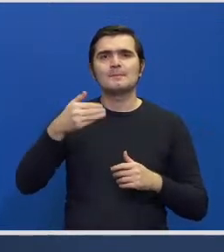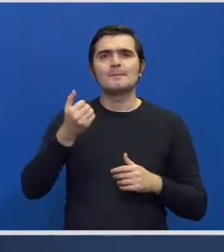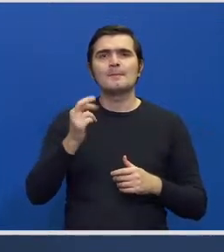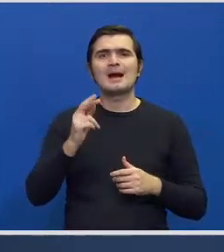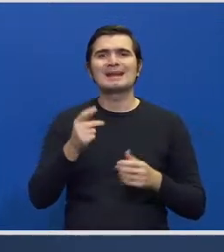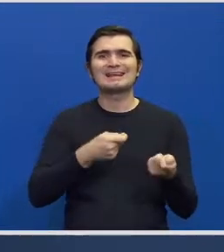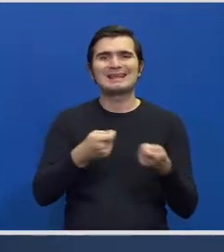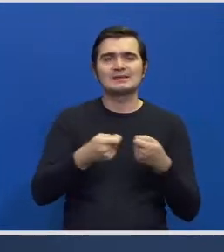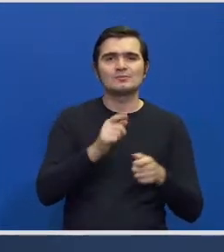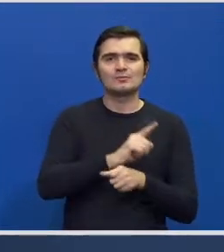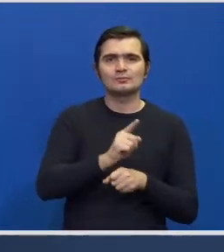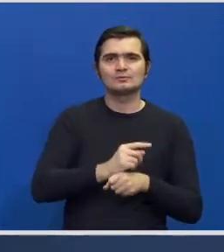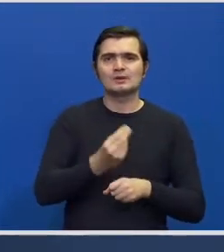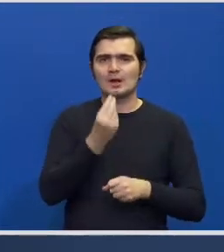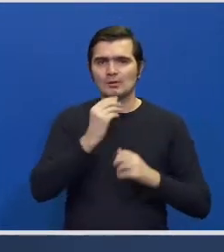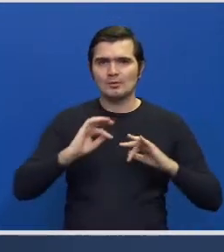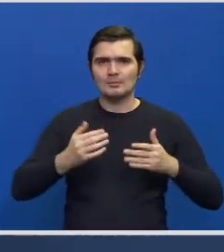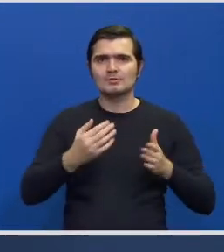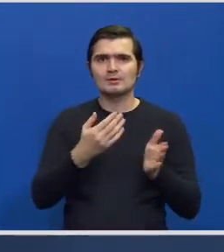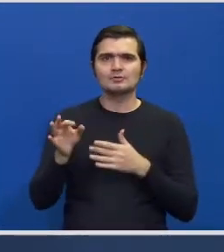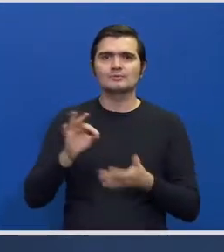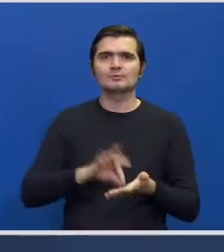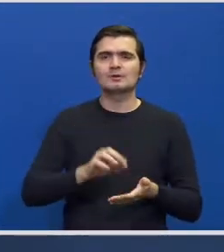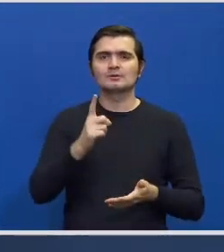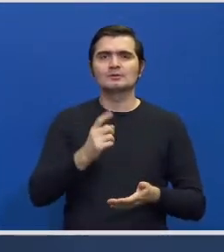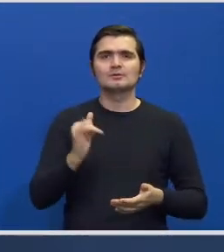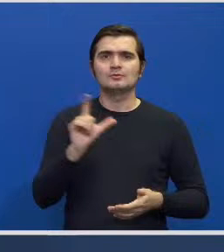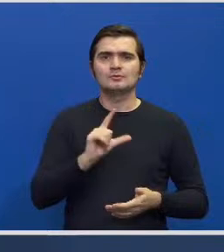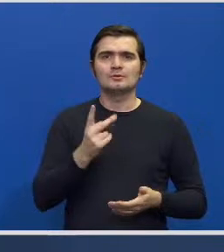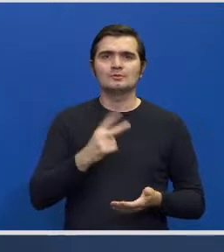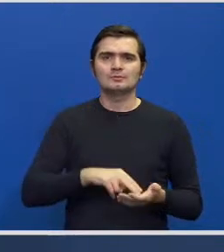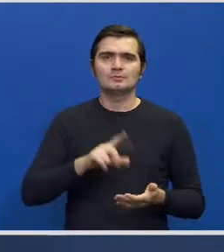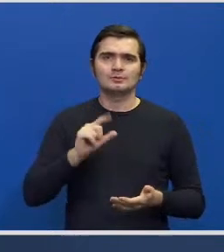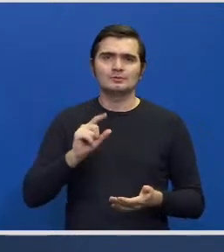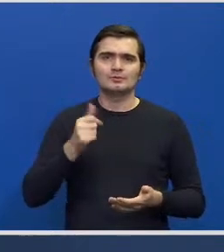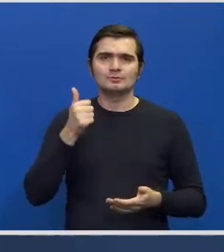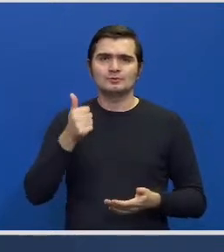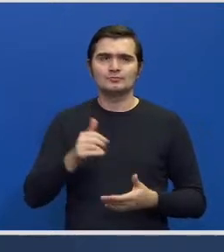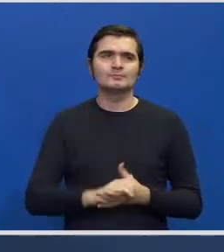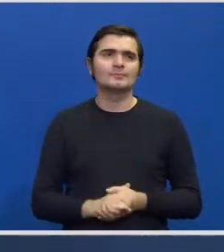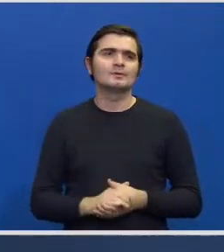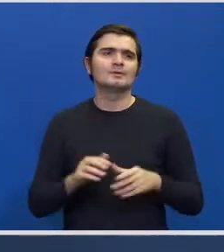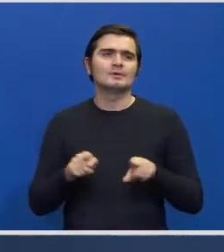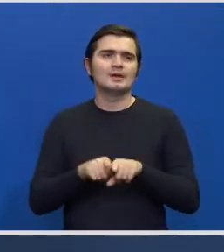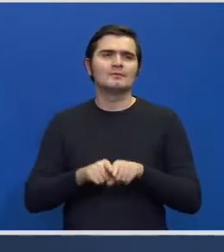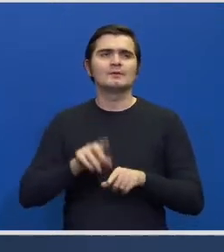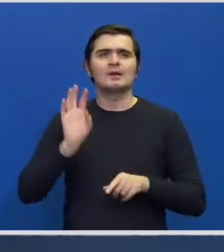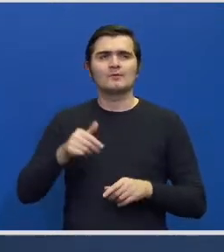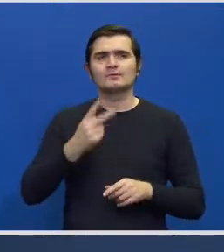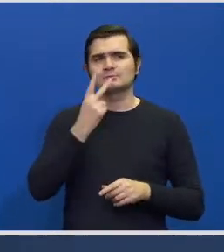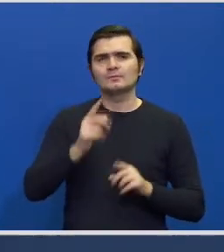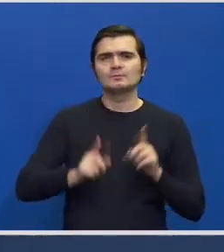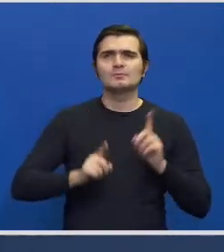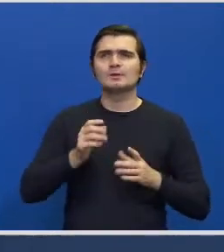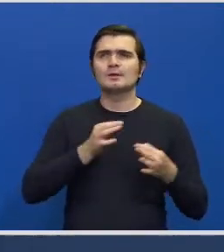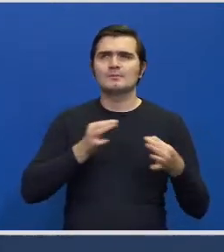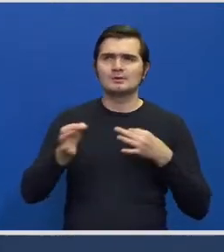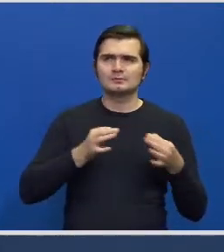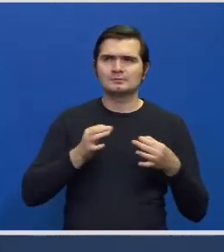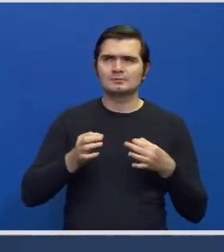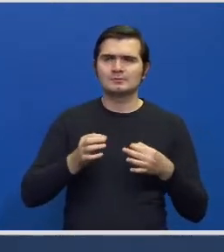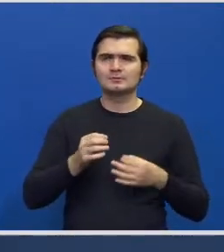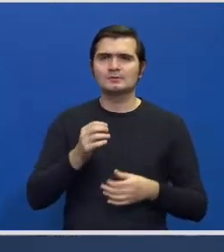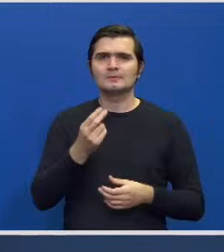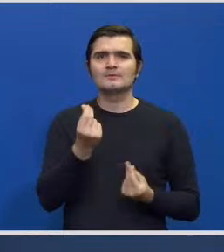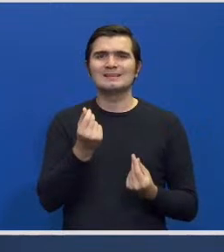și Marketingul produselor agroalimentare începând cu data de 1 iulie 2023. De asemenea, au fost prevăzute